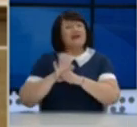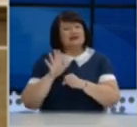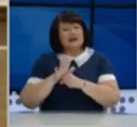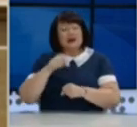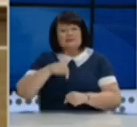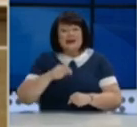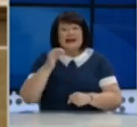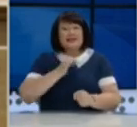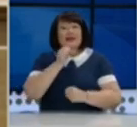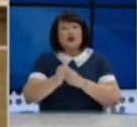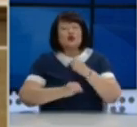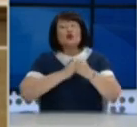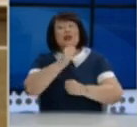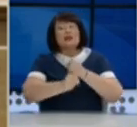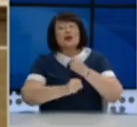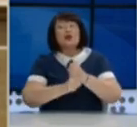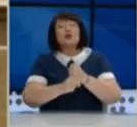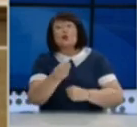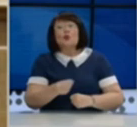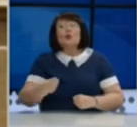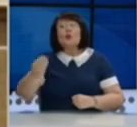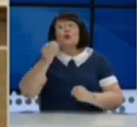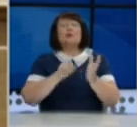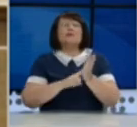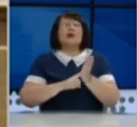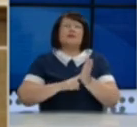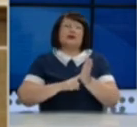χρόνο όμως πρέπει να κάνουμε περισσότερα,